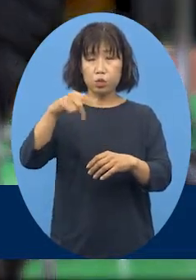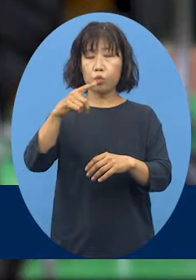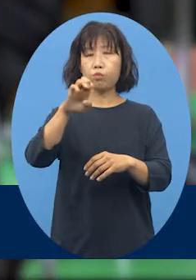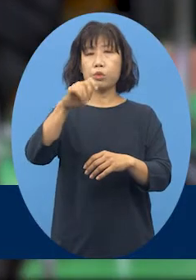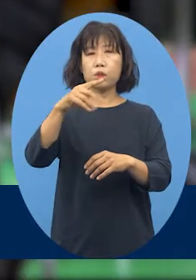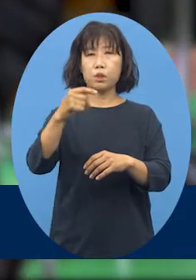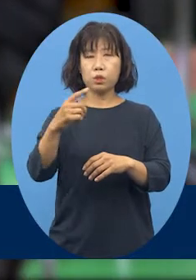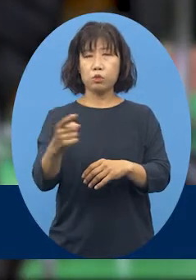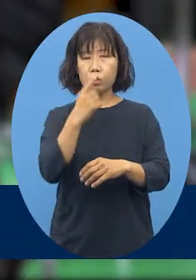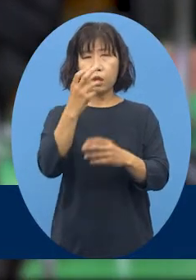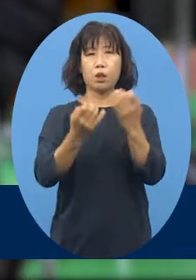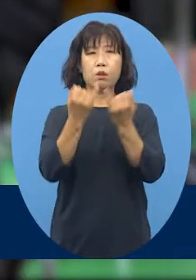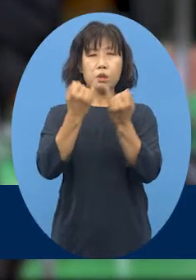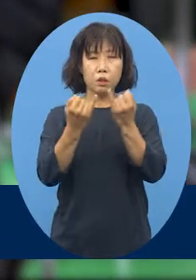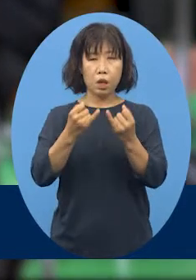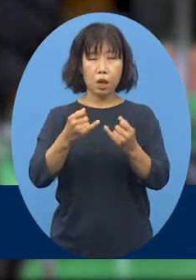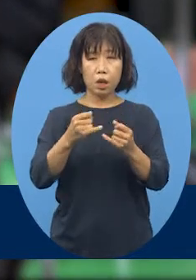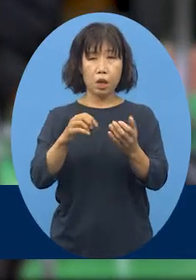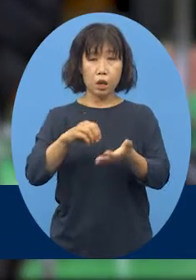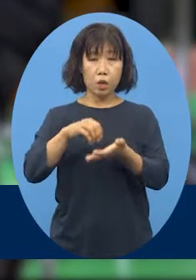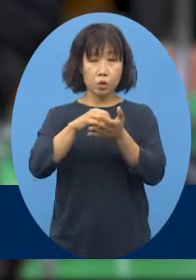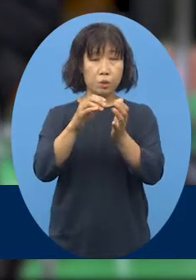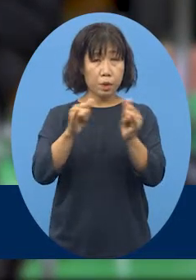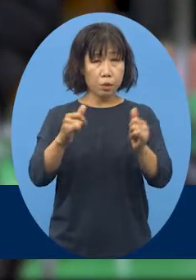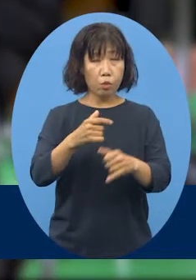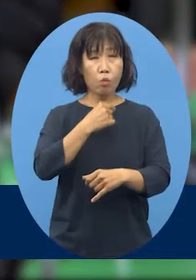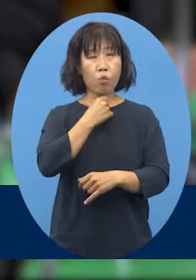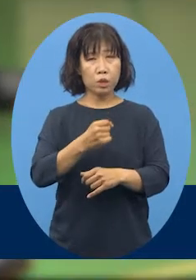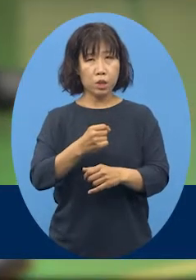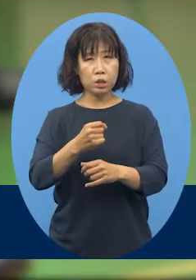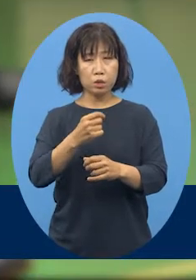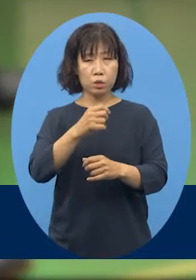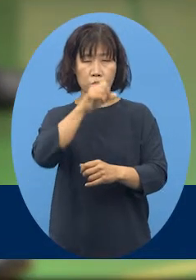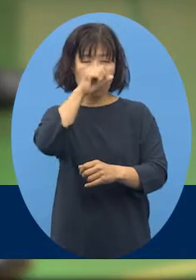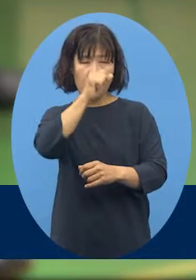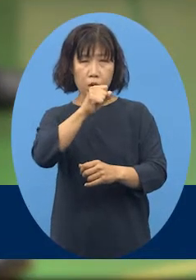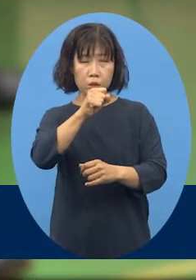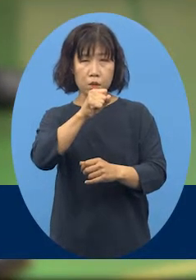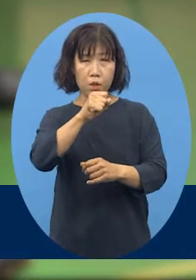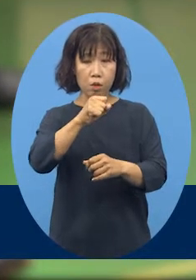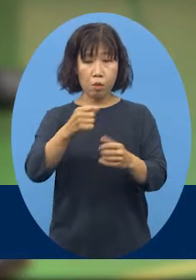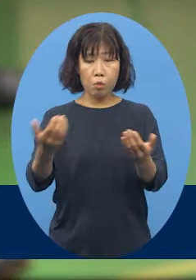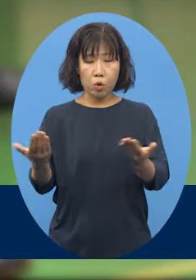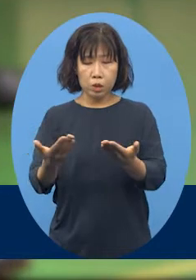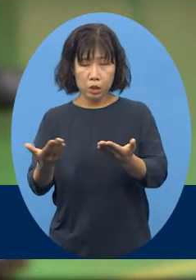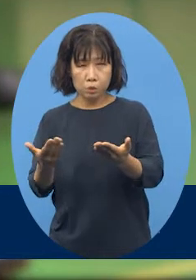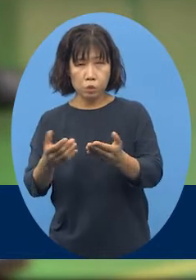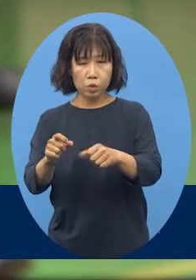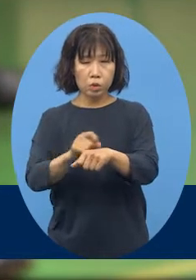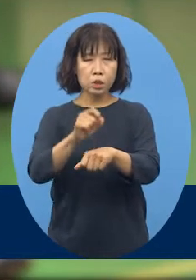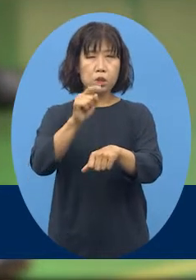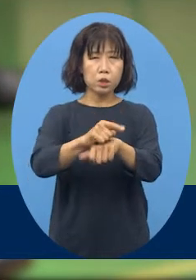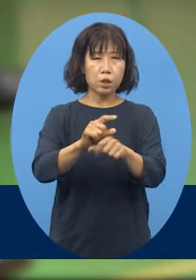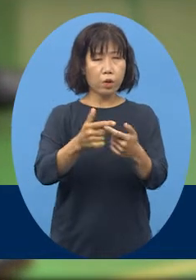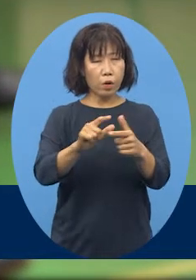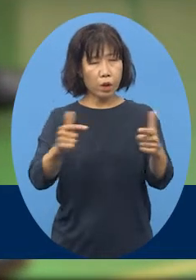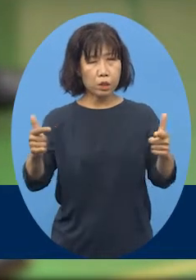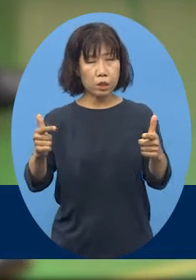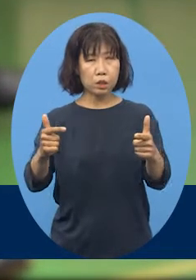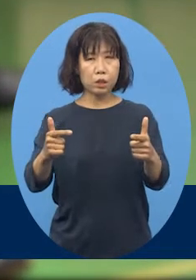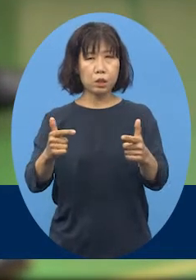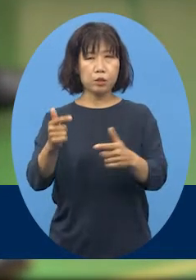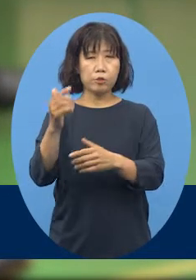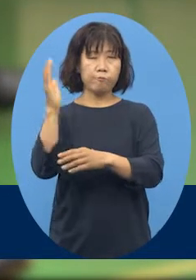취준생들이 선호하는 기업의 현직자 들이 직접 온 라인 라이브 클래스를 통해 직무 특성과 취업 노하우 등을